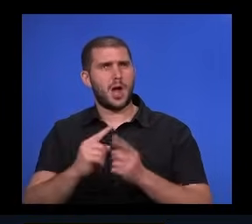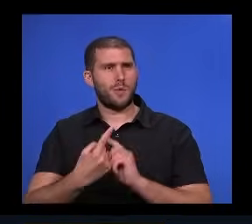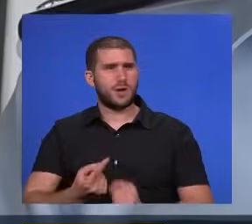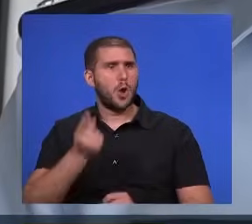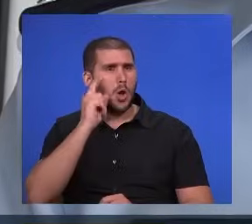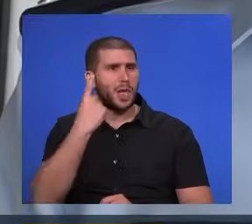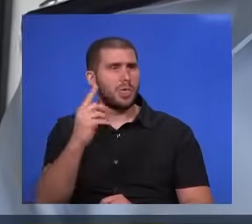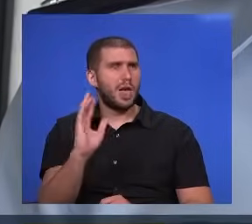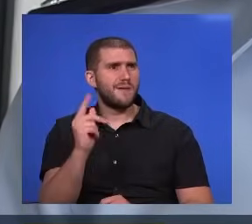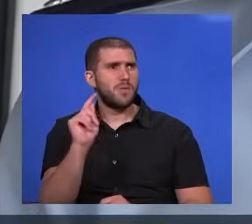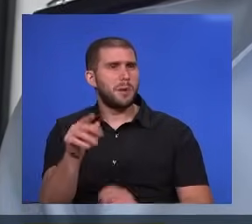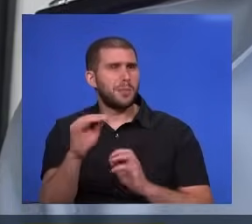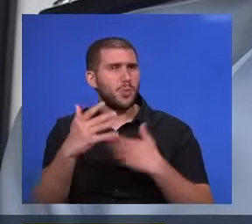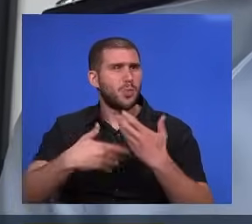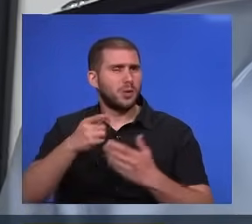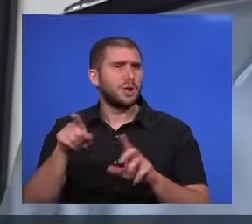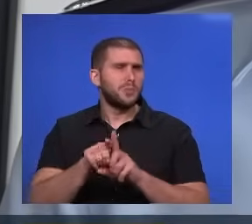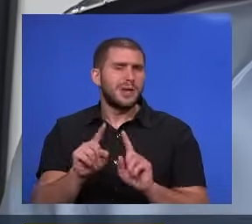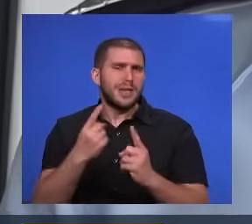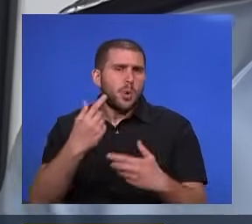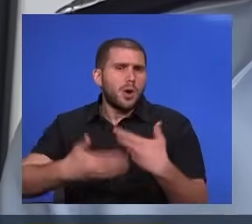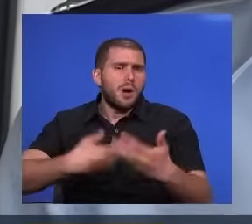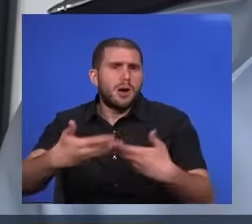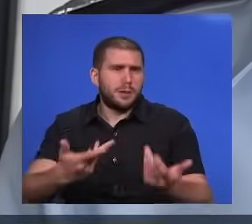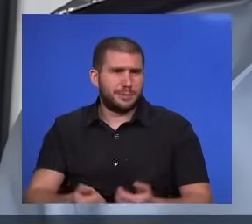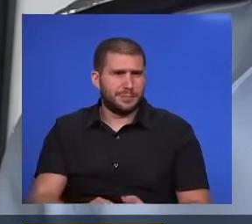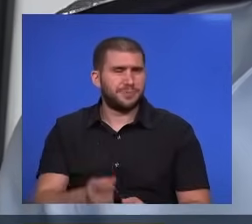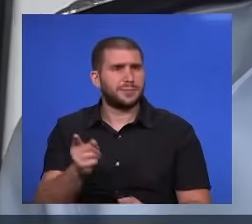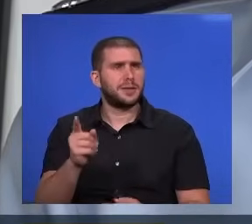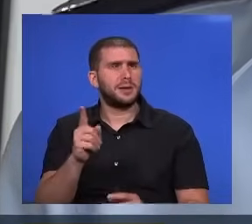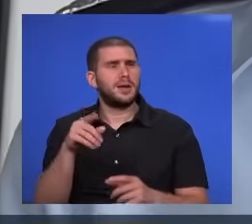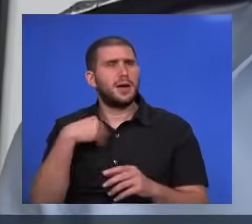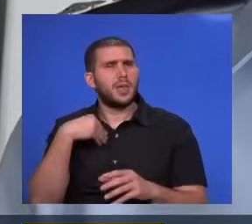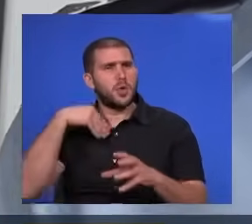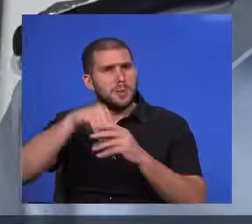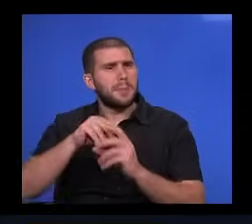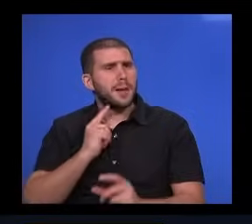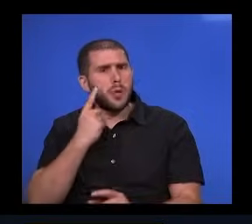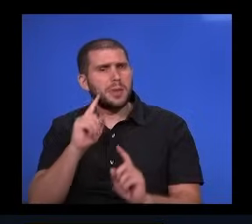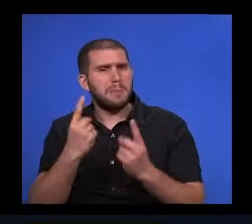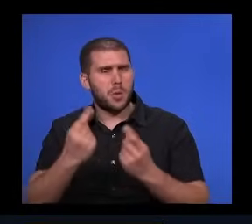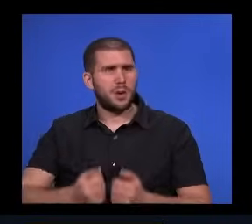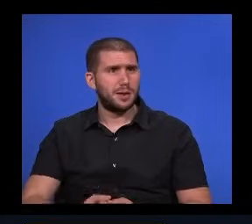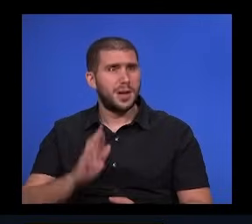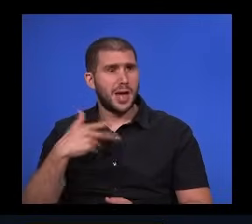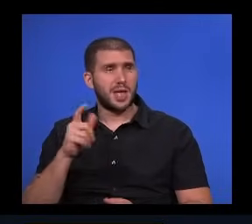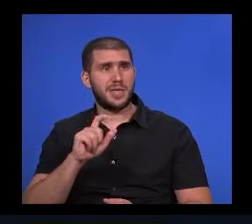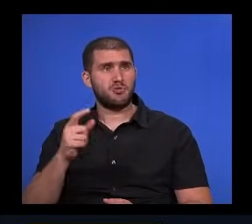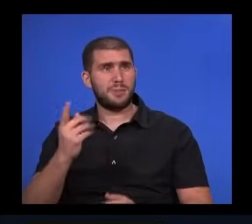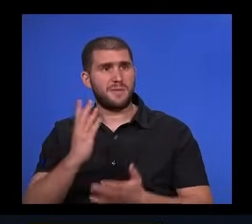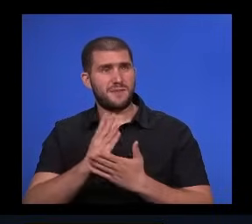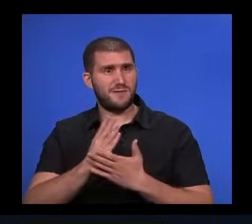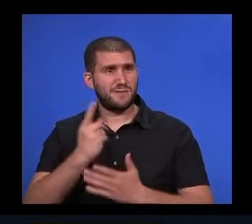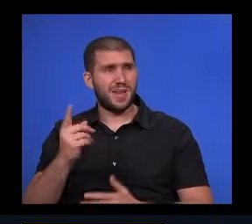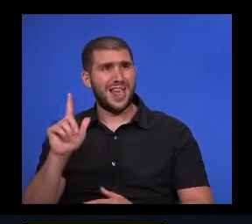לאן אנחנו מתגלגלים, זה סוג של אירוע מתגלגל, האמצעי בפנים ואנחנו מחכים לראות מה קורה איתו. אחרי שהנאשם המרכזי ליאור